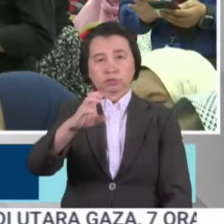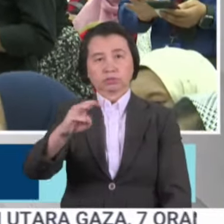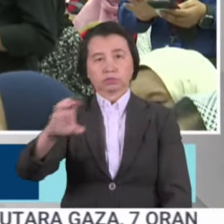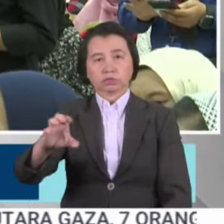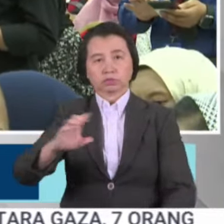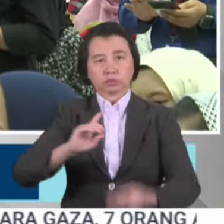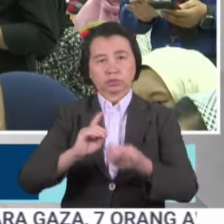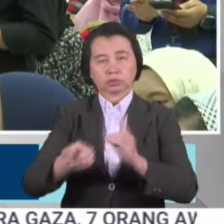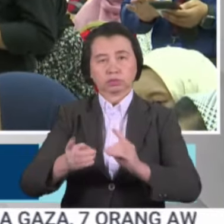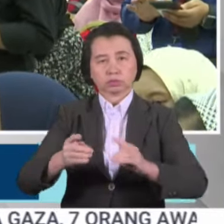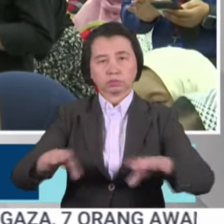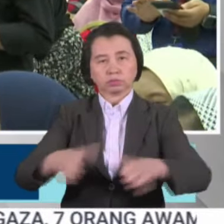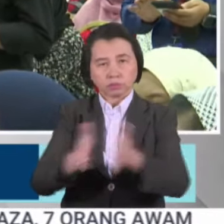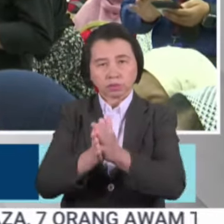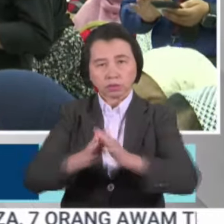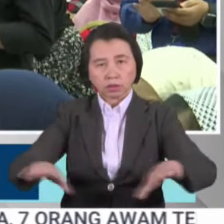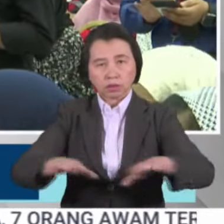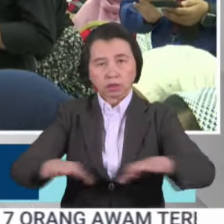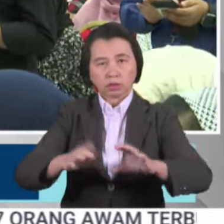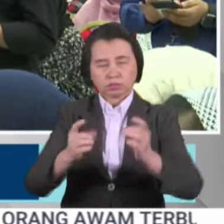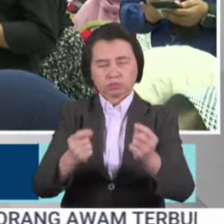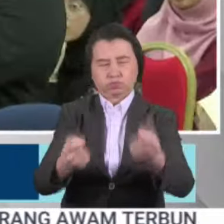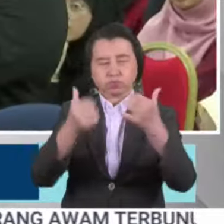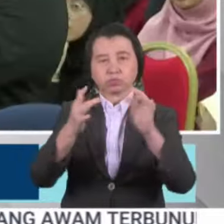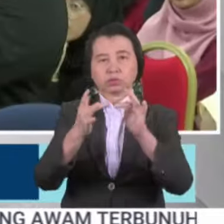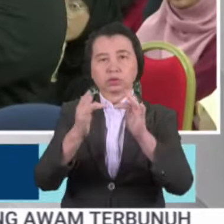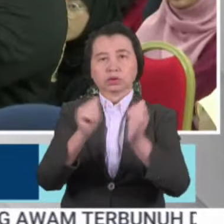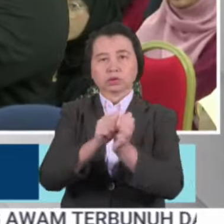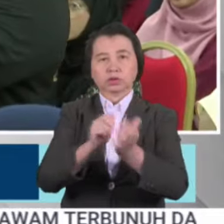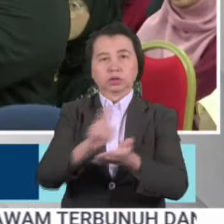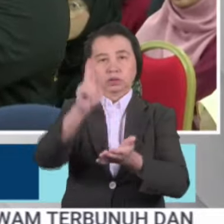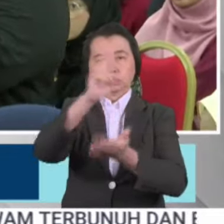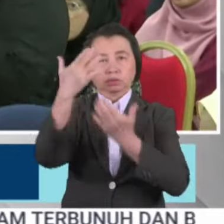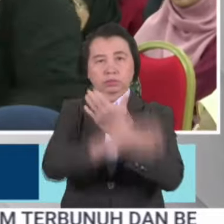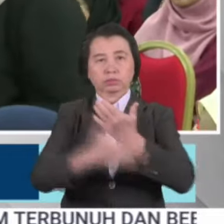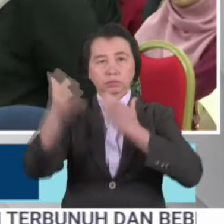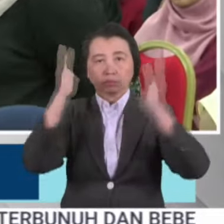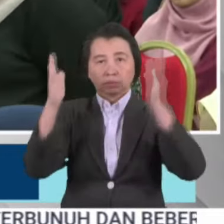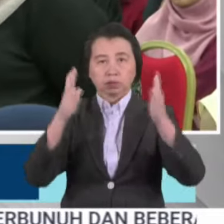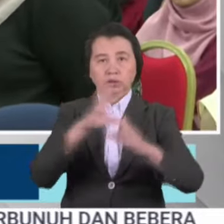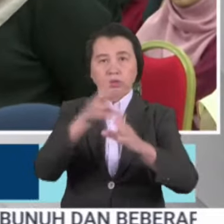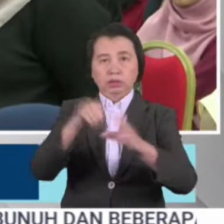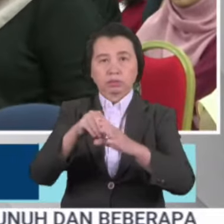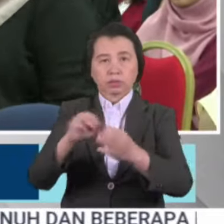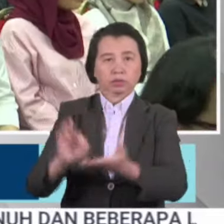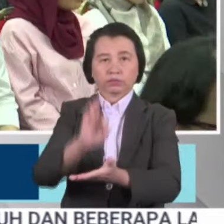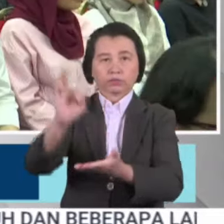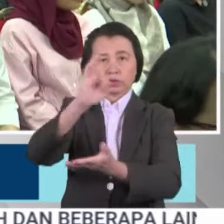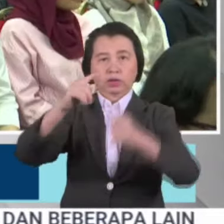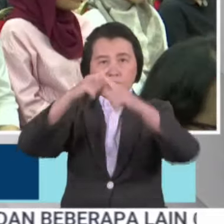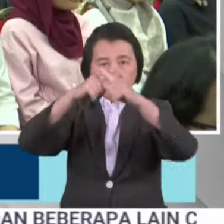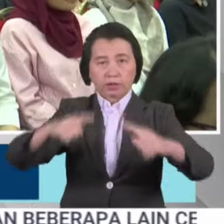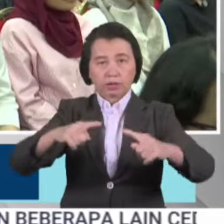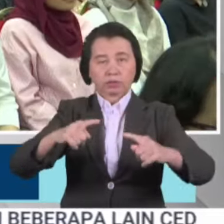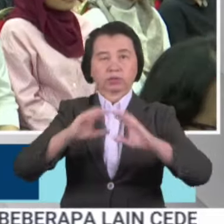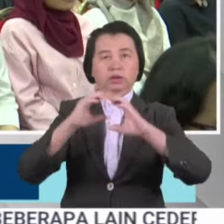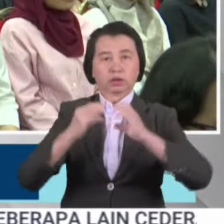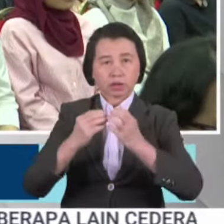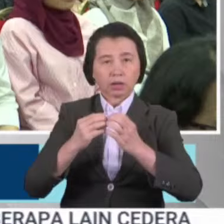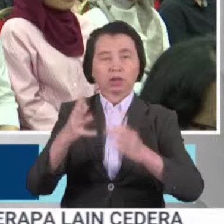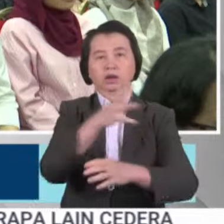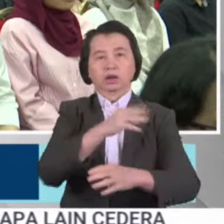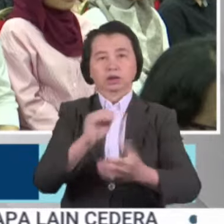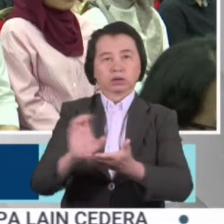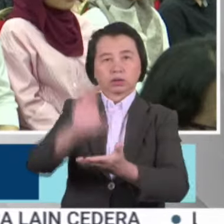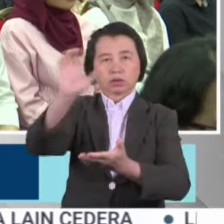MCMC diminta lakukan ujian kelajuan internet di kawasan universiti awam seluruh negara. Ini termasuk di Fakulti Dewan Kuliah